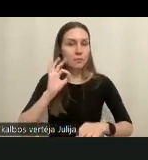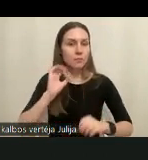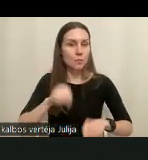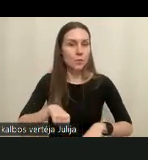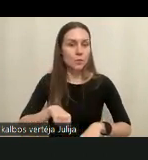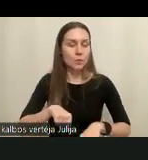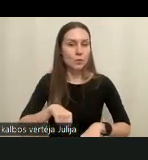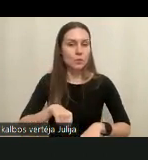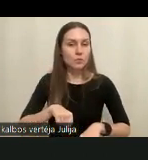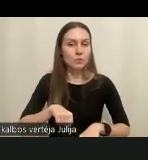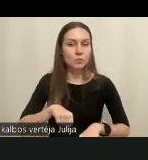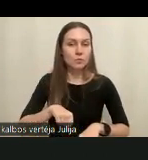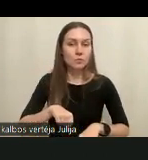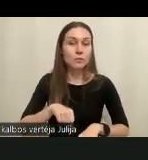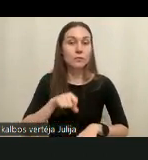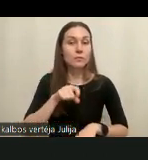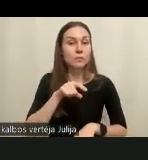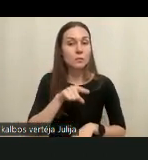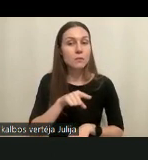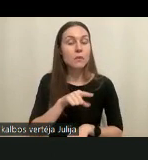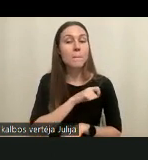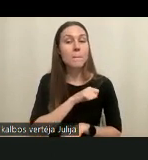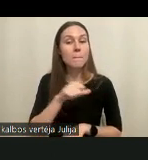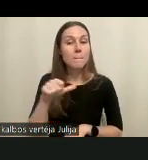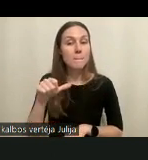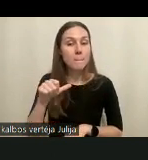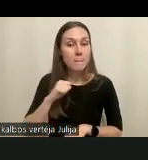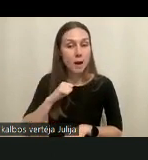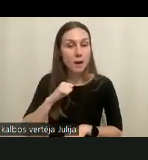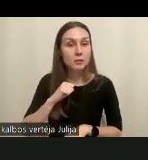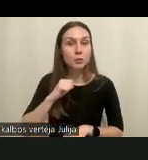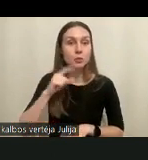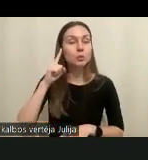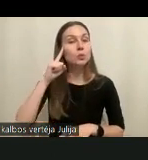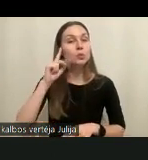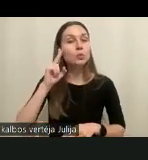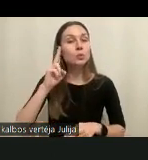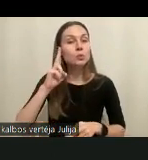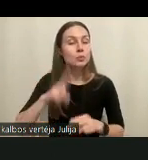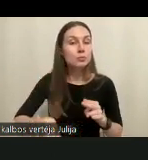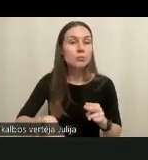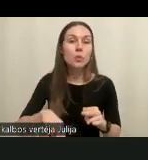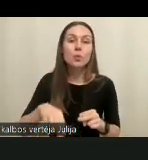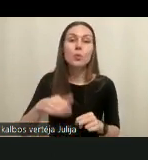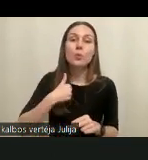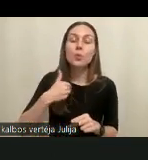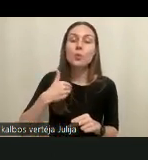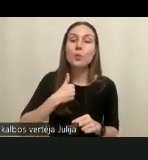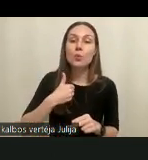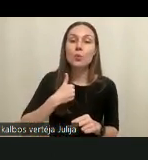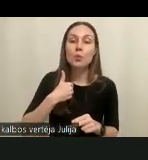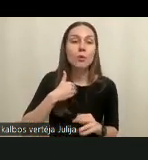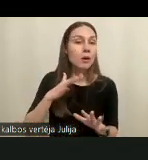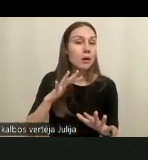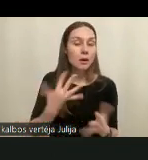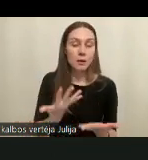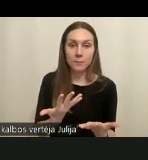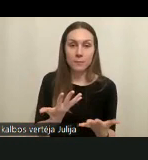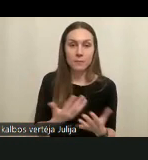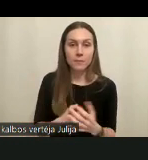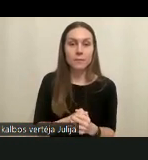Ir tai yra vaikų iniciatyva. Jie patys tai padaro, jie nusprendžia, kaip jie nori tai daryti